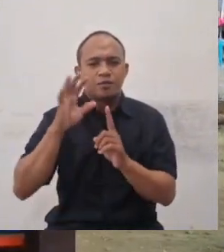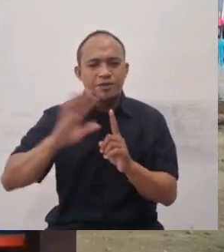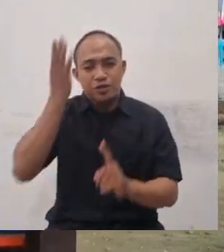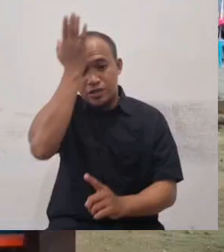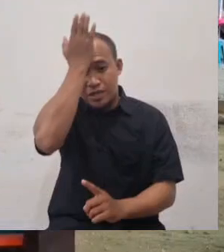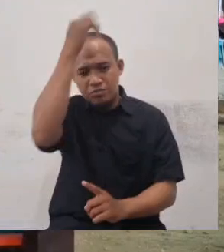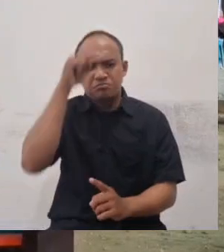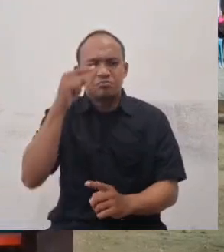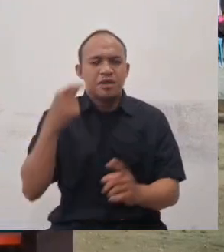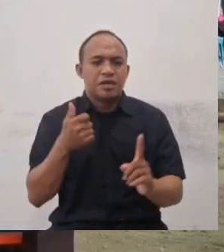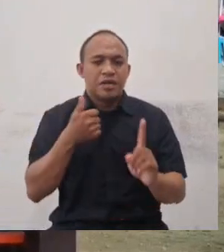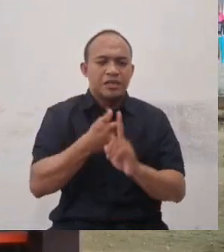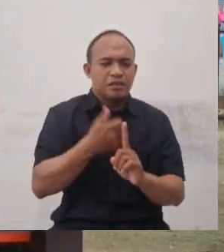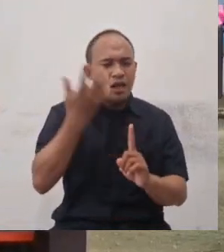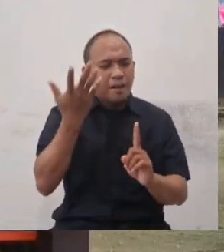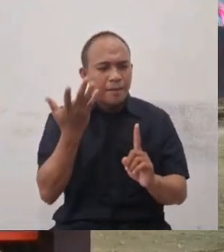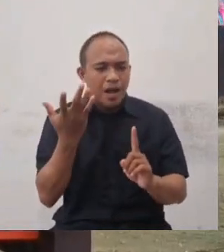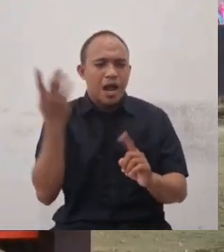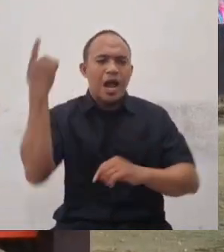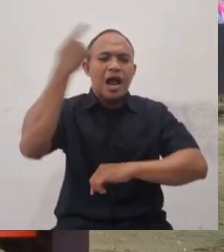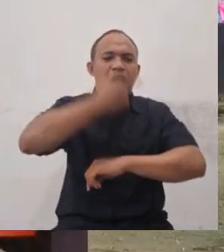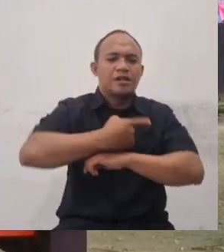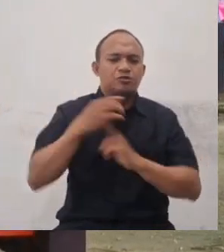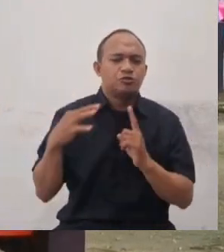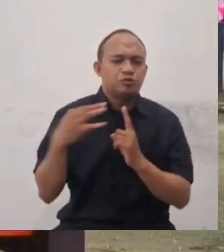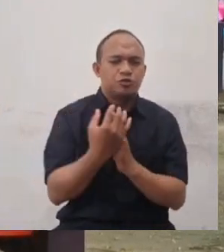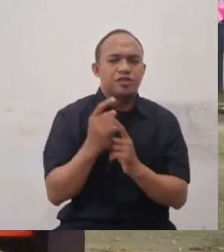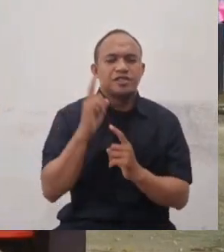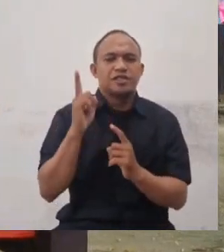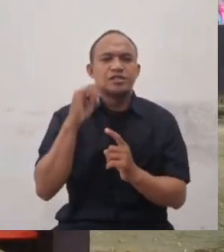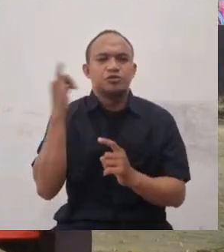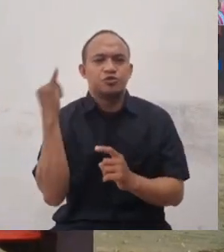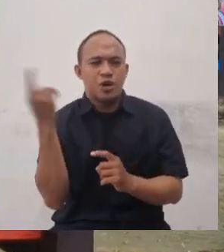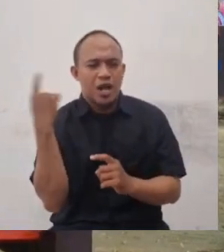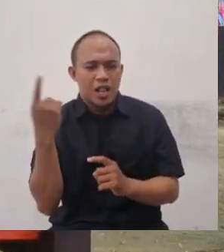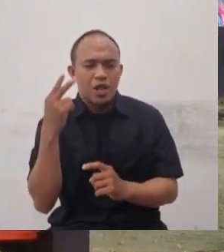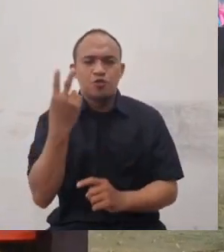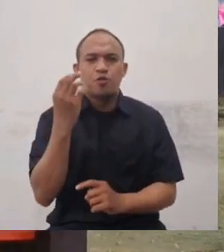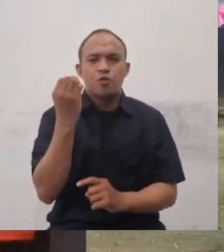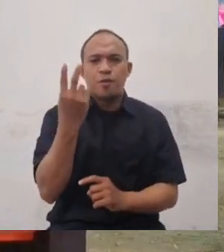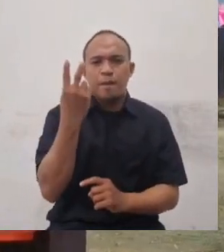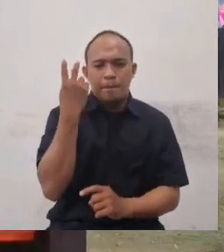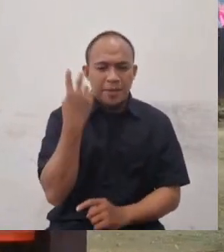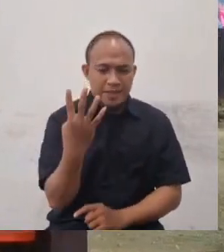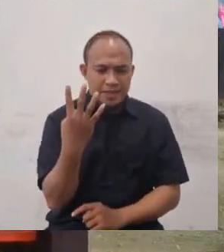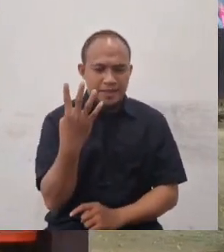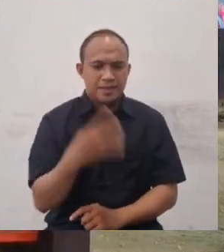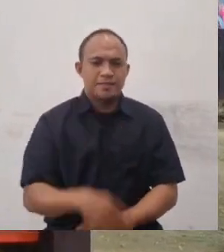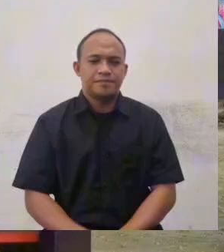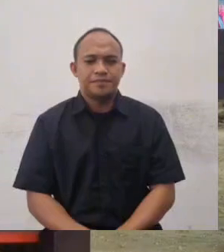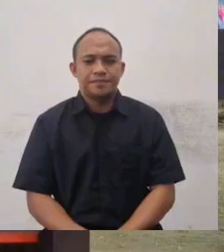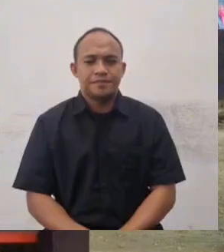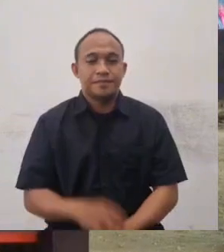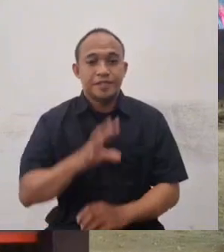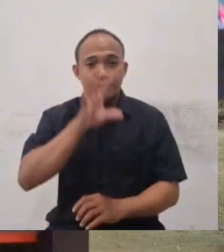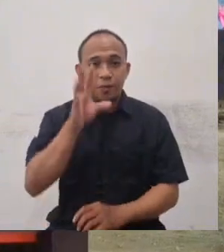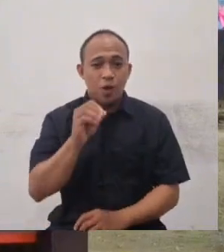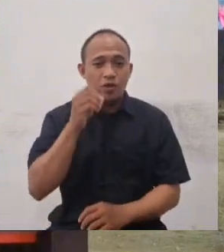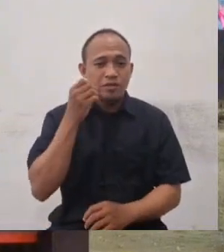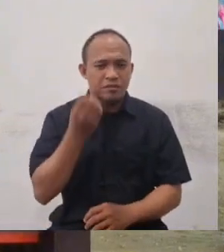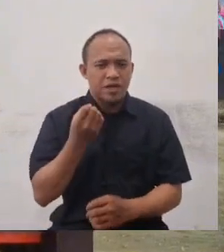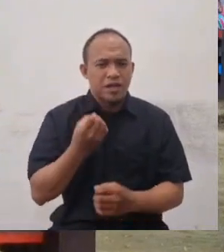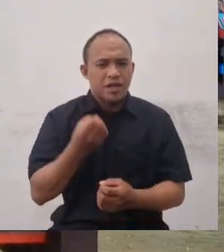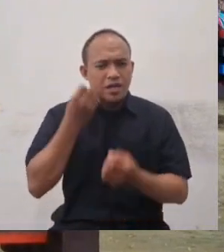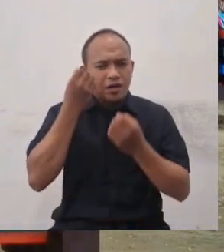Gorontalo dalam rangka memperingati Hari Lingkungan Hidup Internasional tahun 2024. Mitra